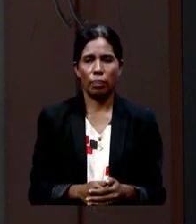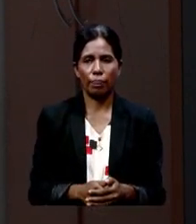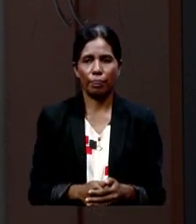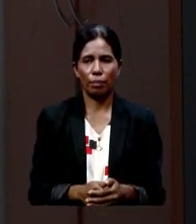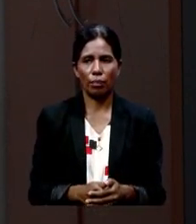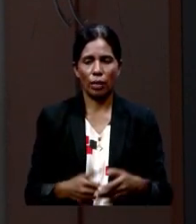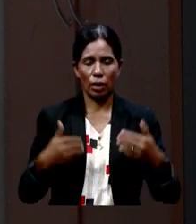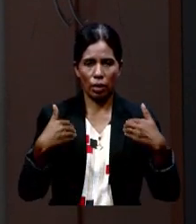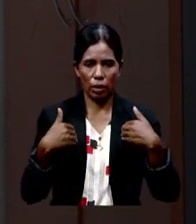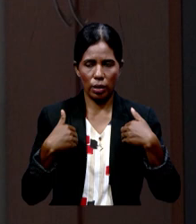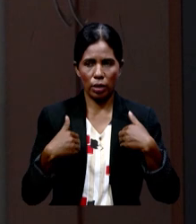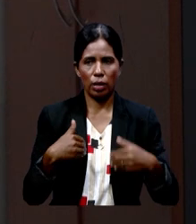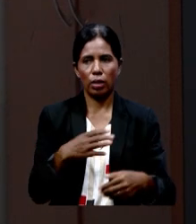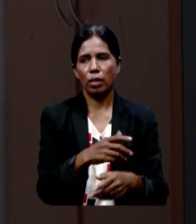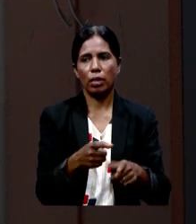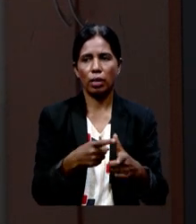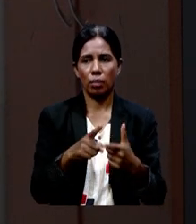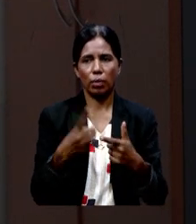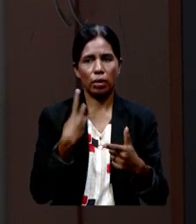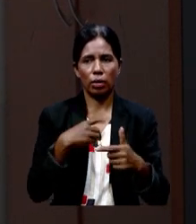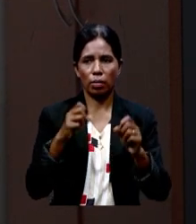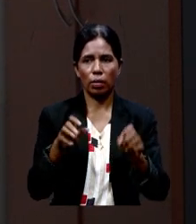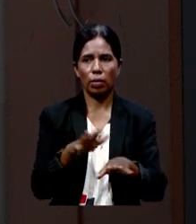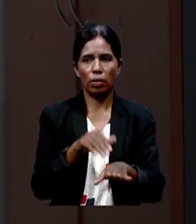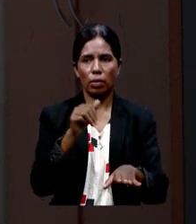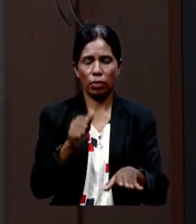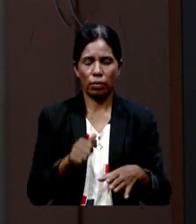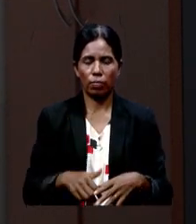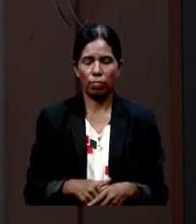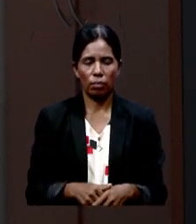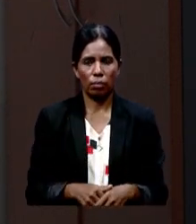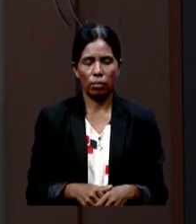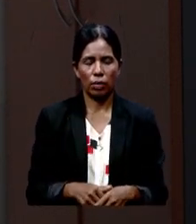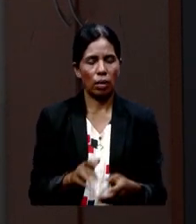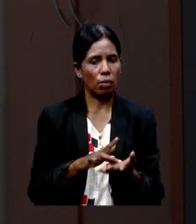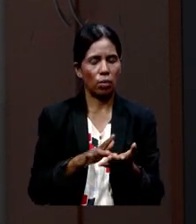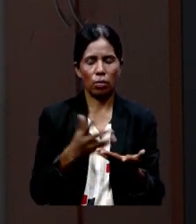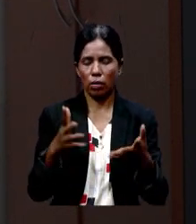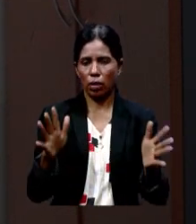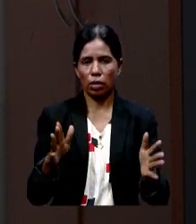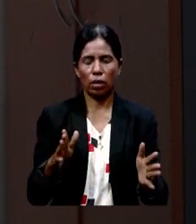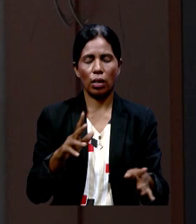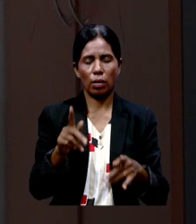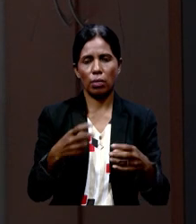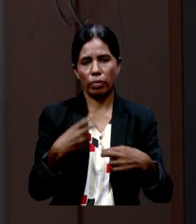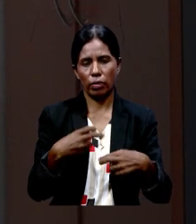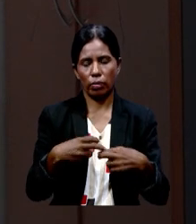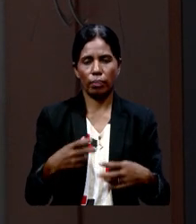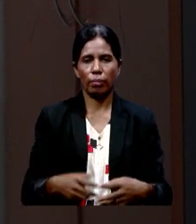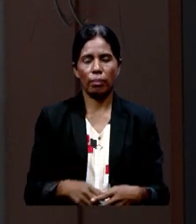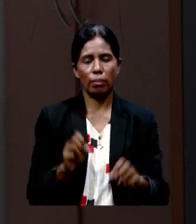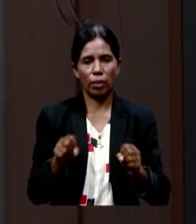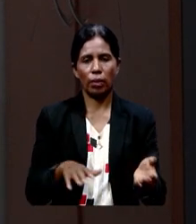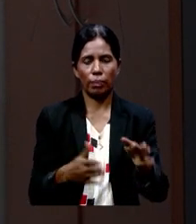iha balu depois ita bele saida masih afeta mangafeta mangas wa ida be se tensan sira mang emosi lah ya susah